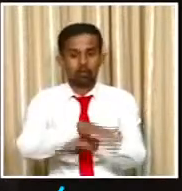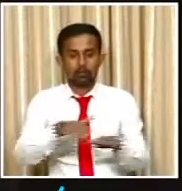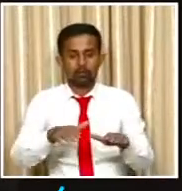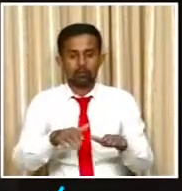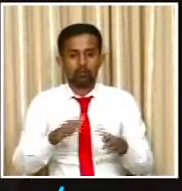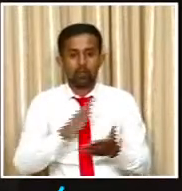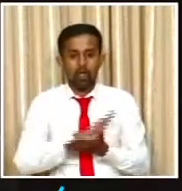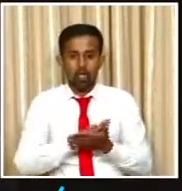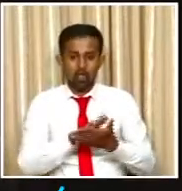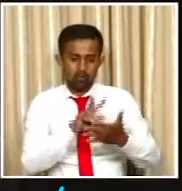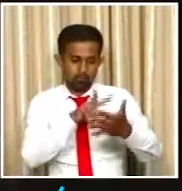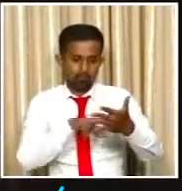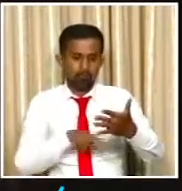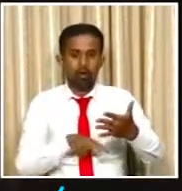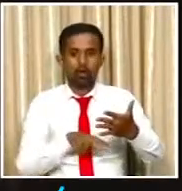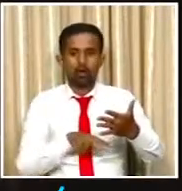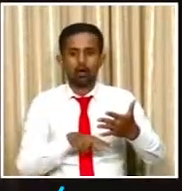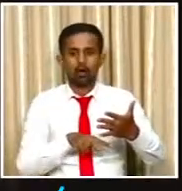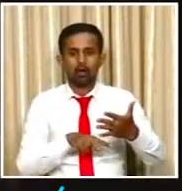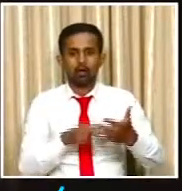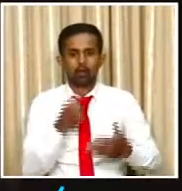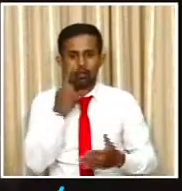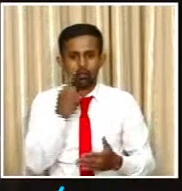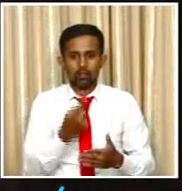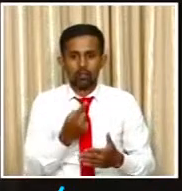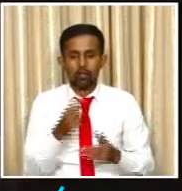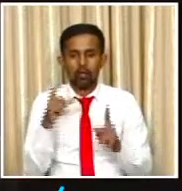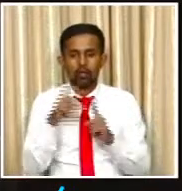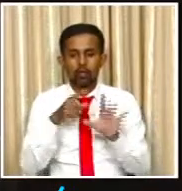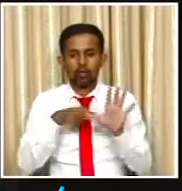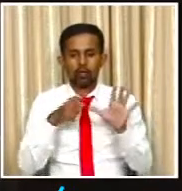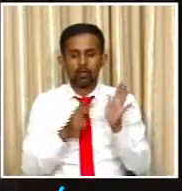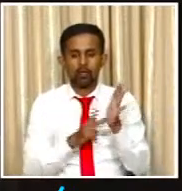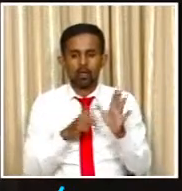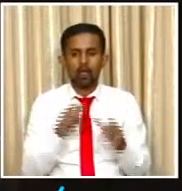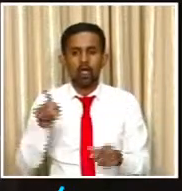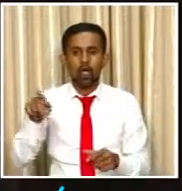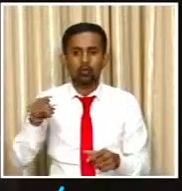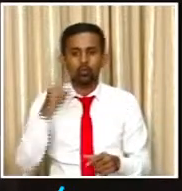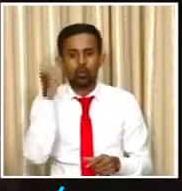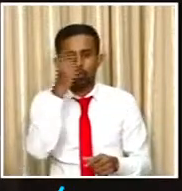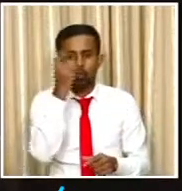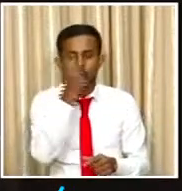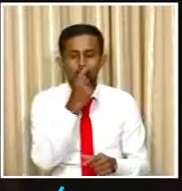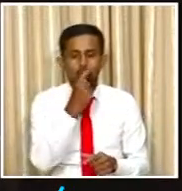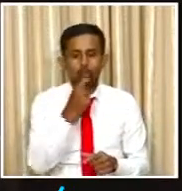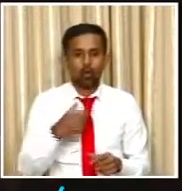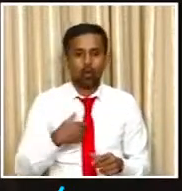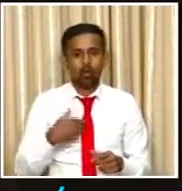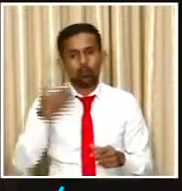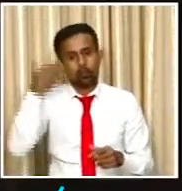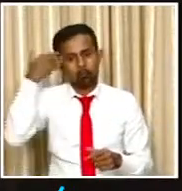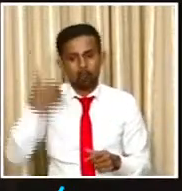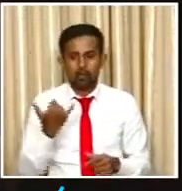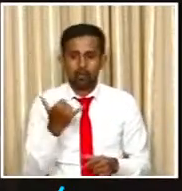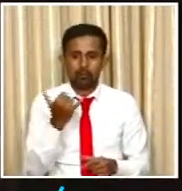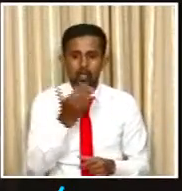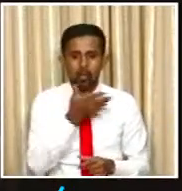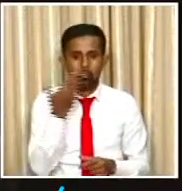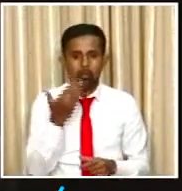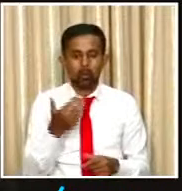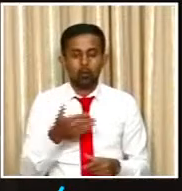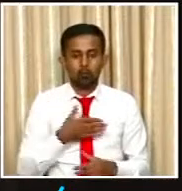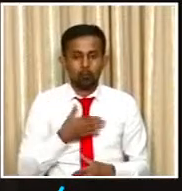මේ හැන්සඩ් එක ගත්ත ගමන් දැකලා තියෙන්නේ මේ ඩයනා ගමගේ කියන්නේ කවුද කියලා හොයයි සමහරවිට අපි ජීවතුන් අතර නැති වෙන්න පුළුවන් හැබැයි